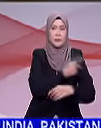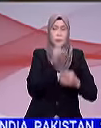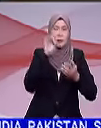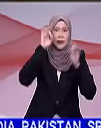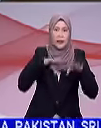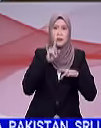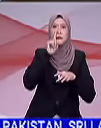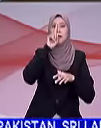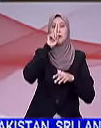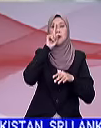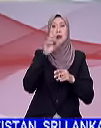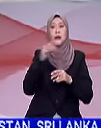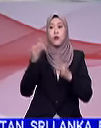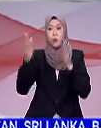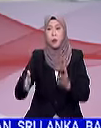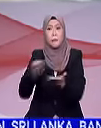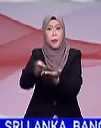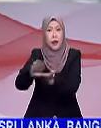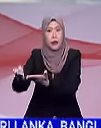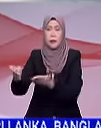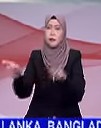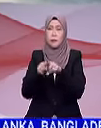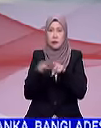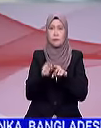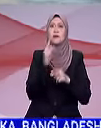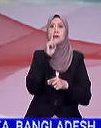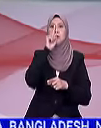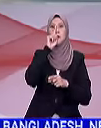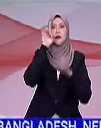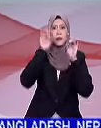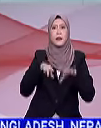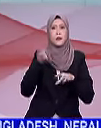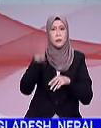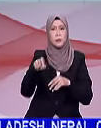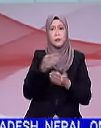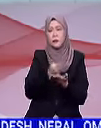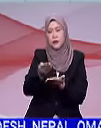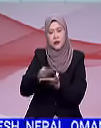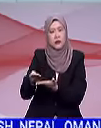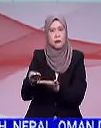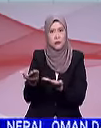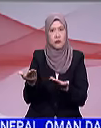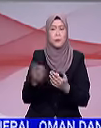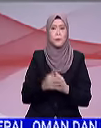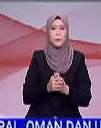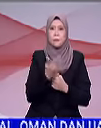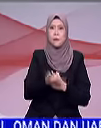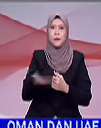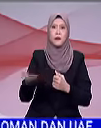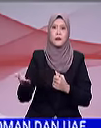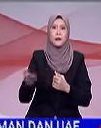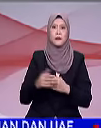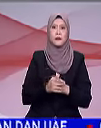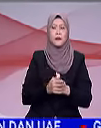phpmu jumlah sepanjang lima hari sebelum ini ada data membeku jong-il membeli atau enam butuh para Apa barang-barang